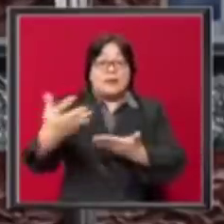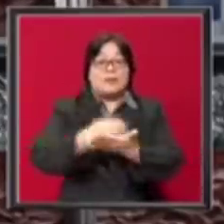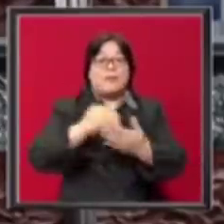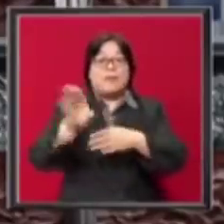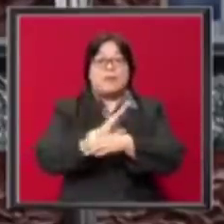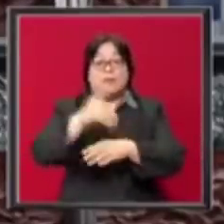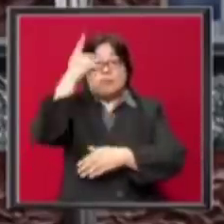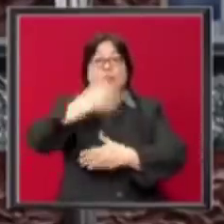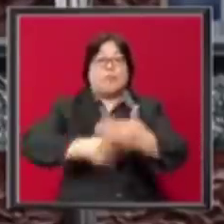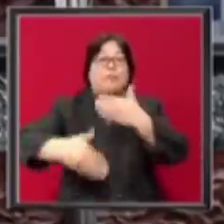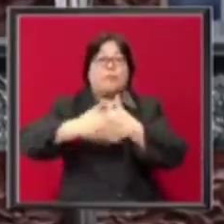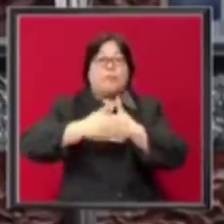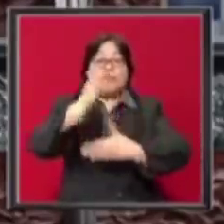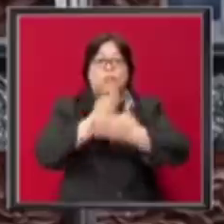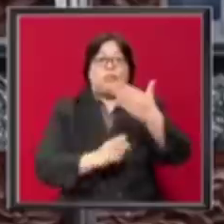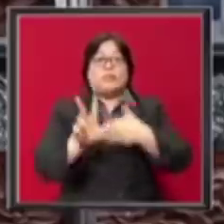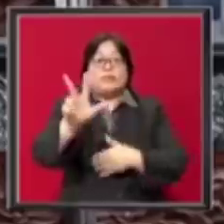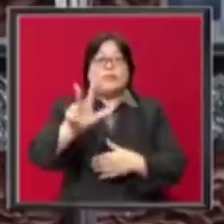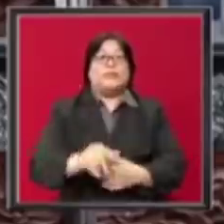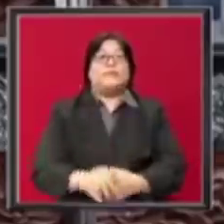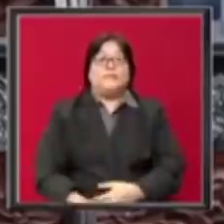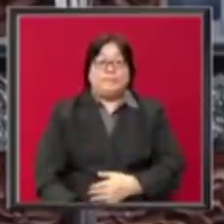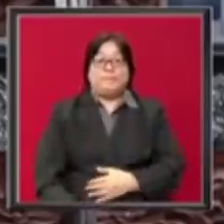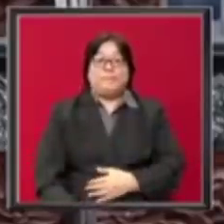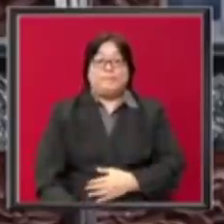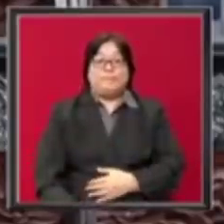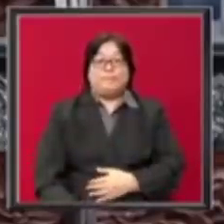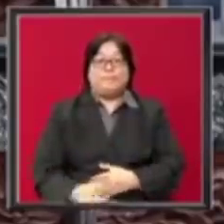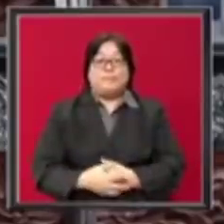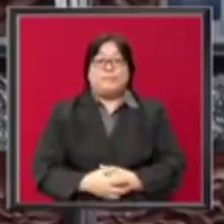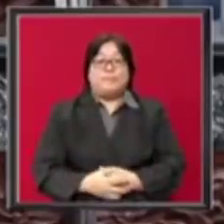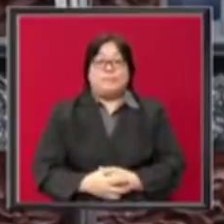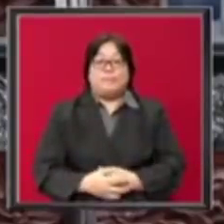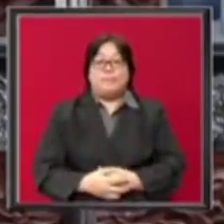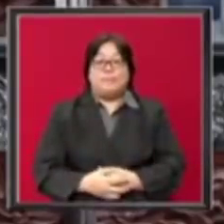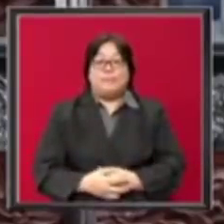untuk dipulihkan pada suku ketiga. Ya.